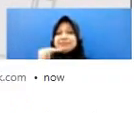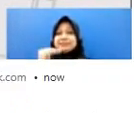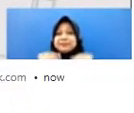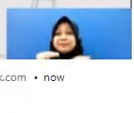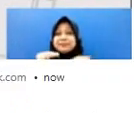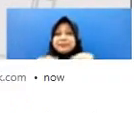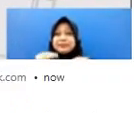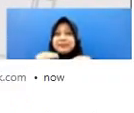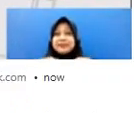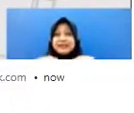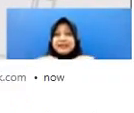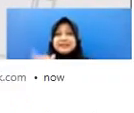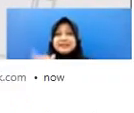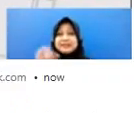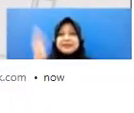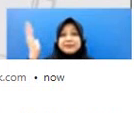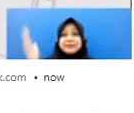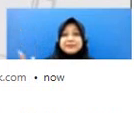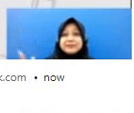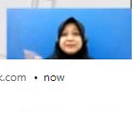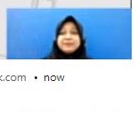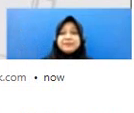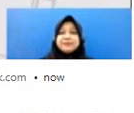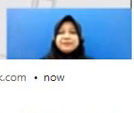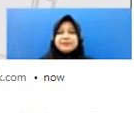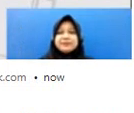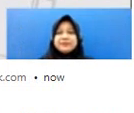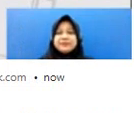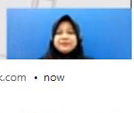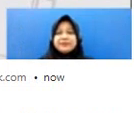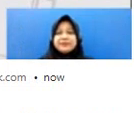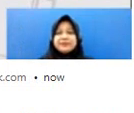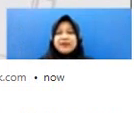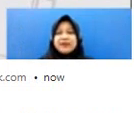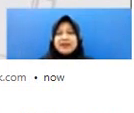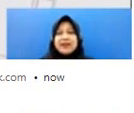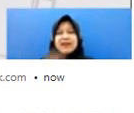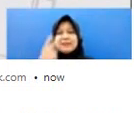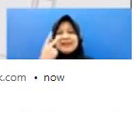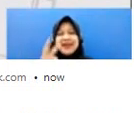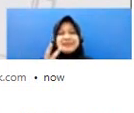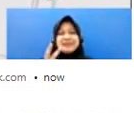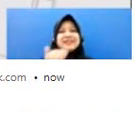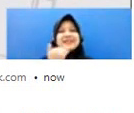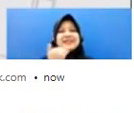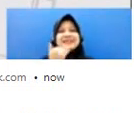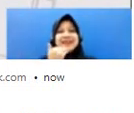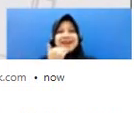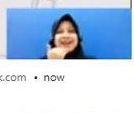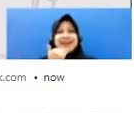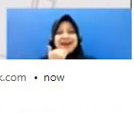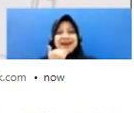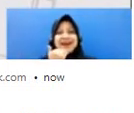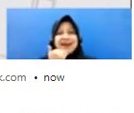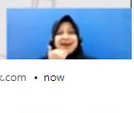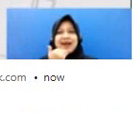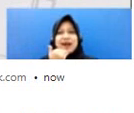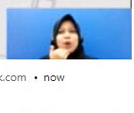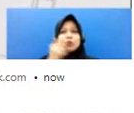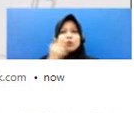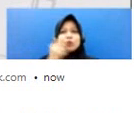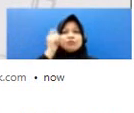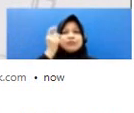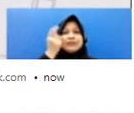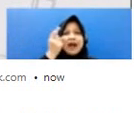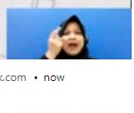Nah, walaupun sepertinya sangat sederhana, menjaga kesadaran,